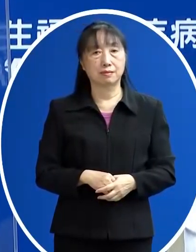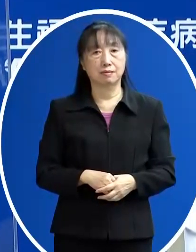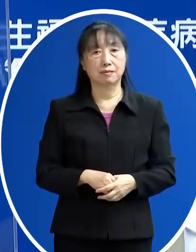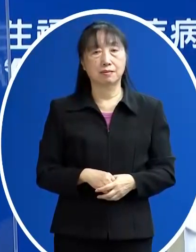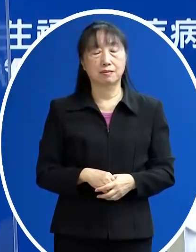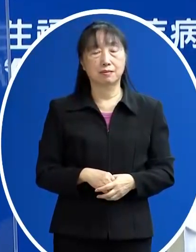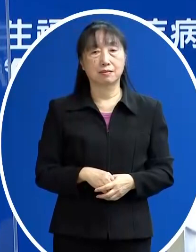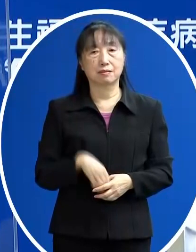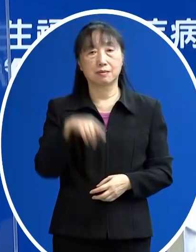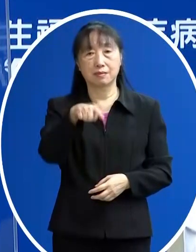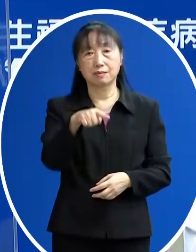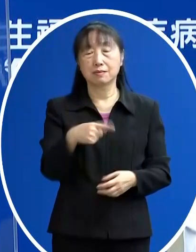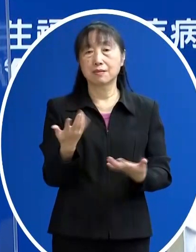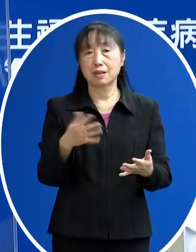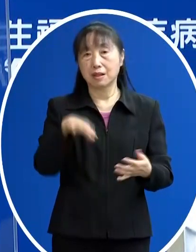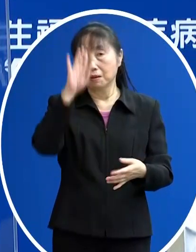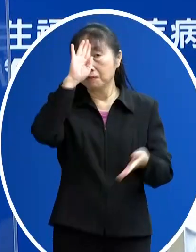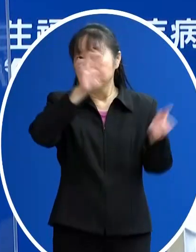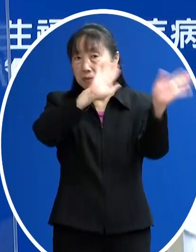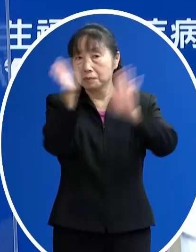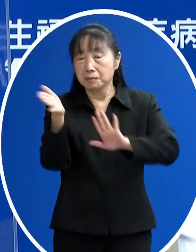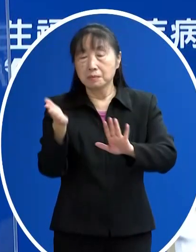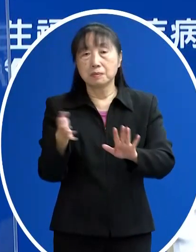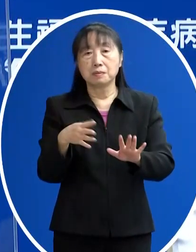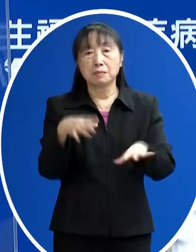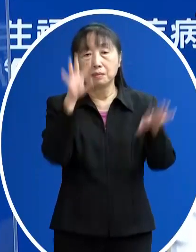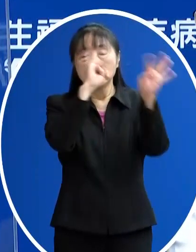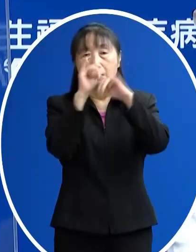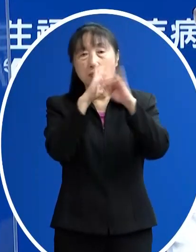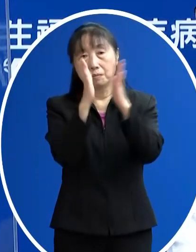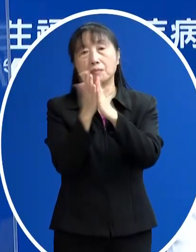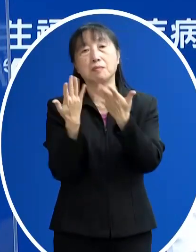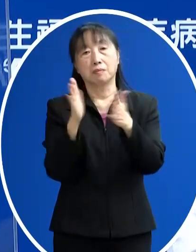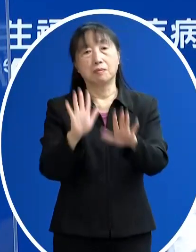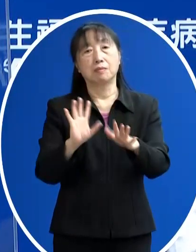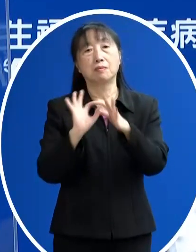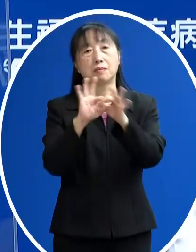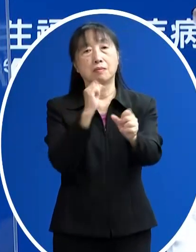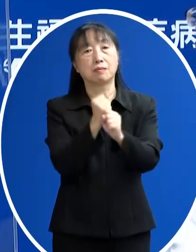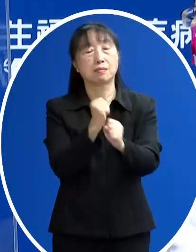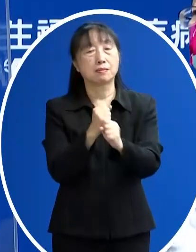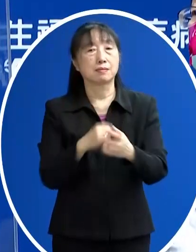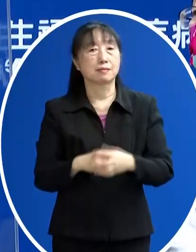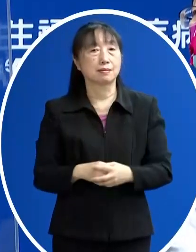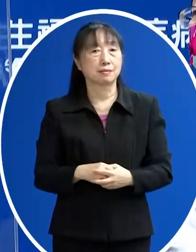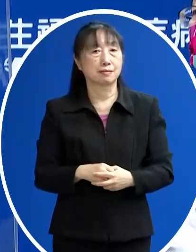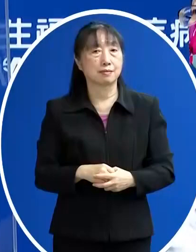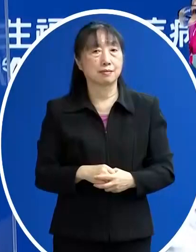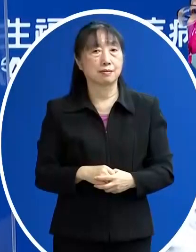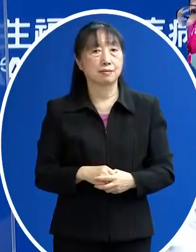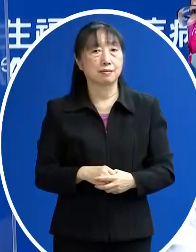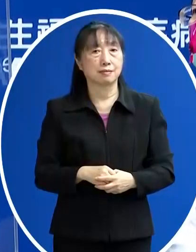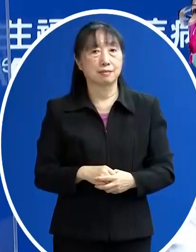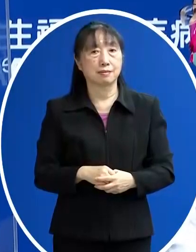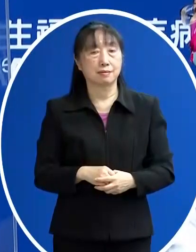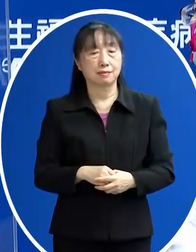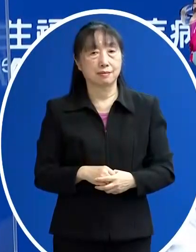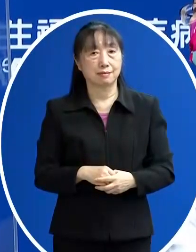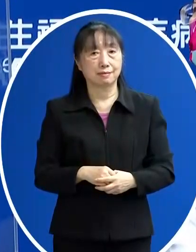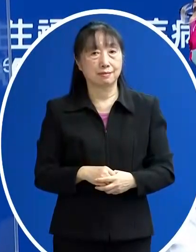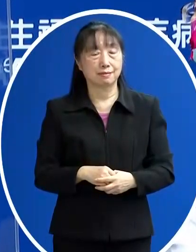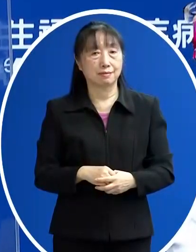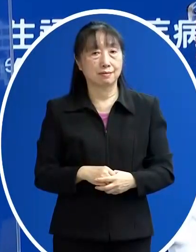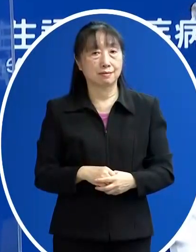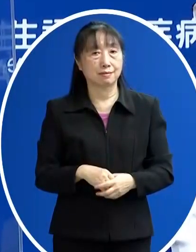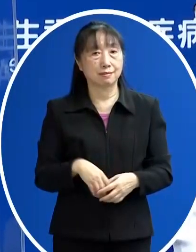好，相关的疫调跟裁剪也持续在进行。好，那我可以讲，就是说，就是说一